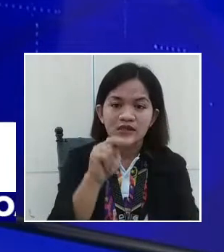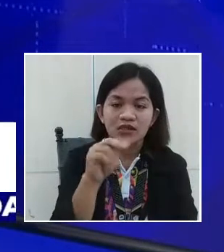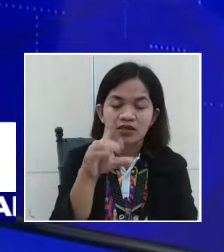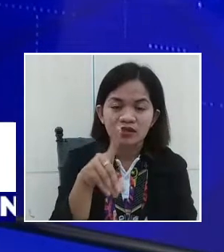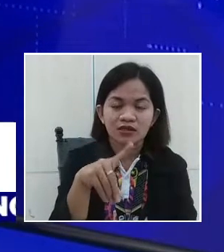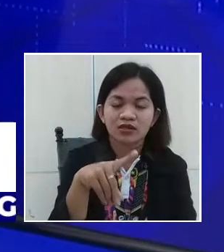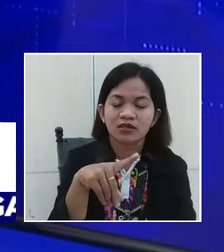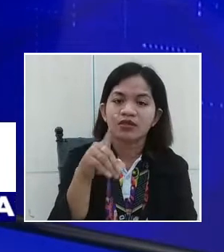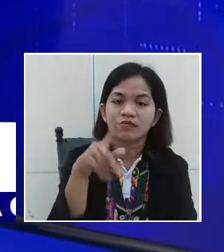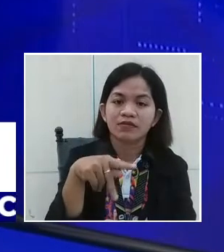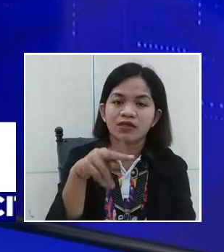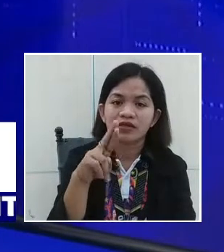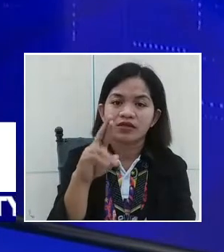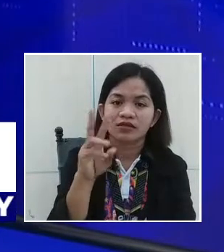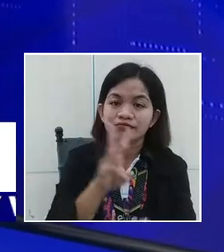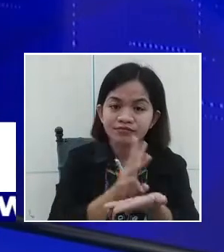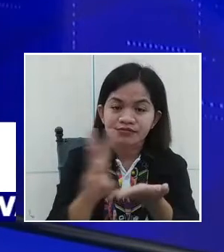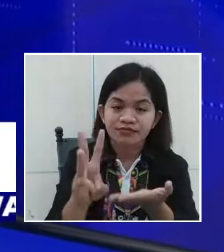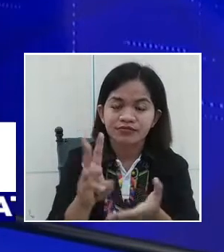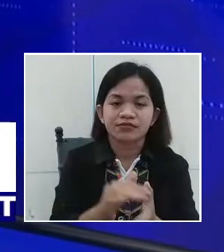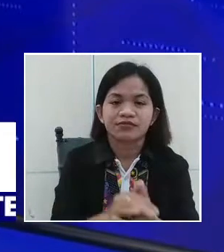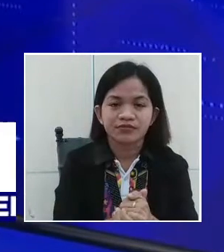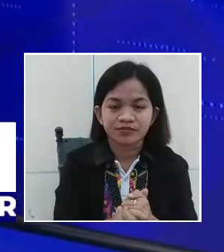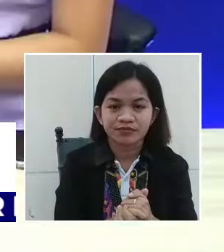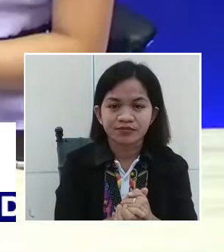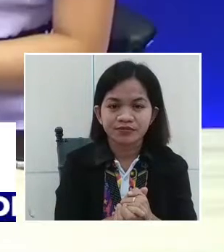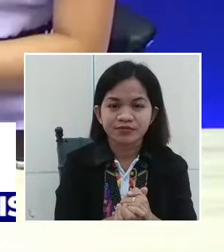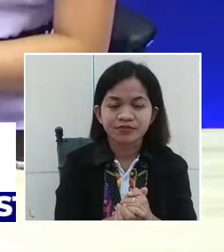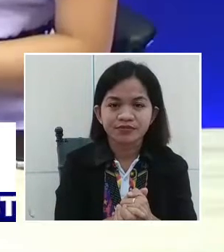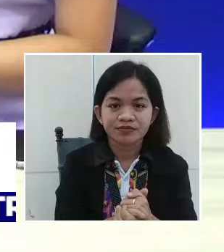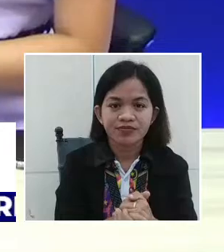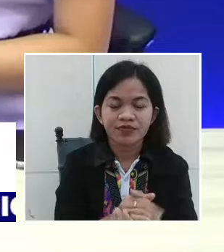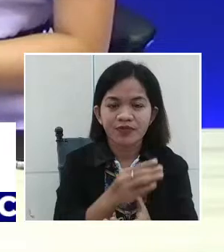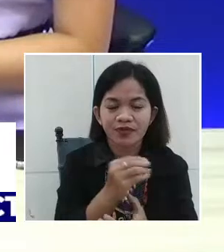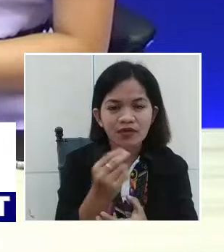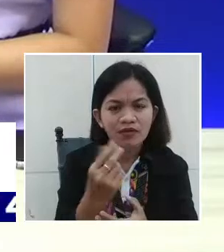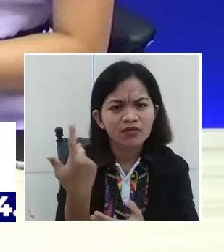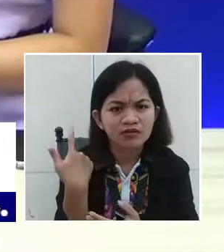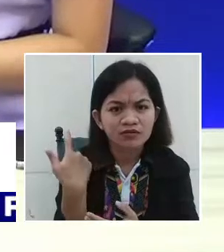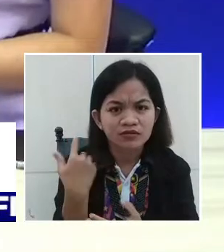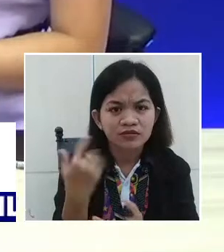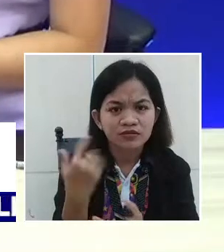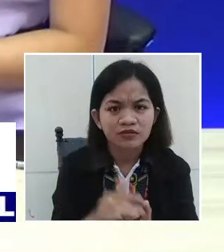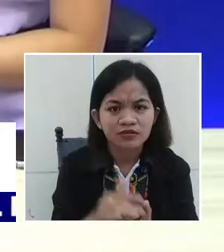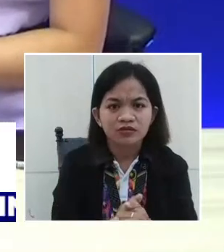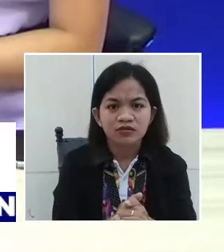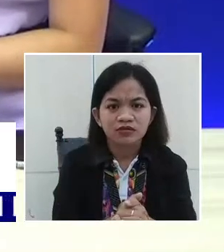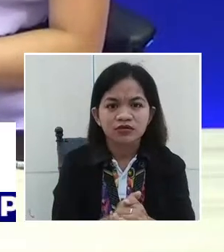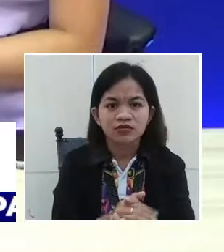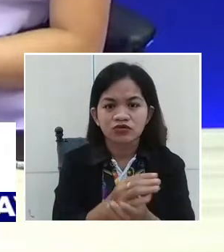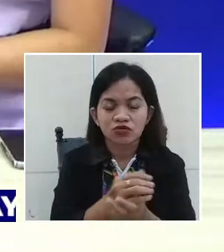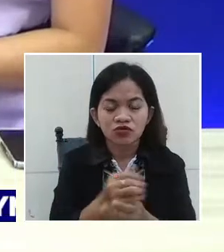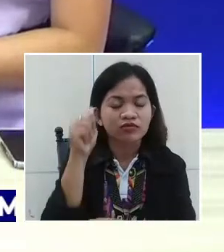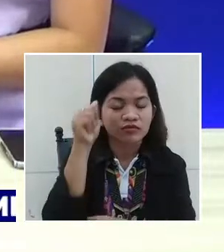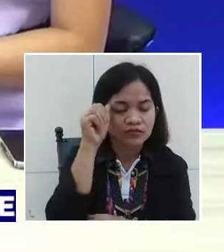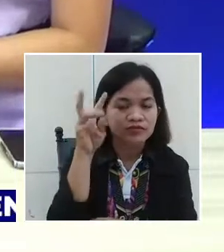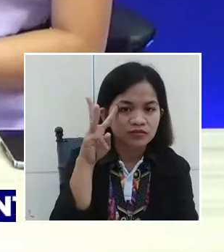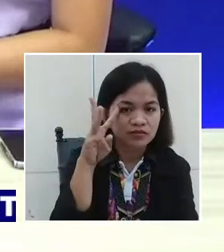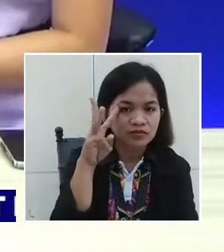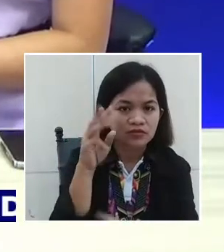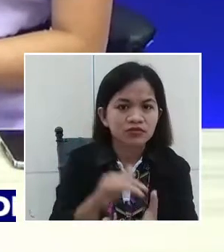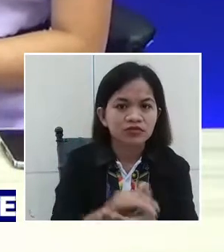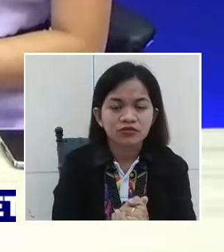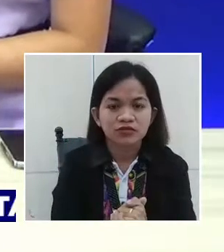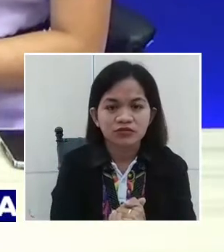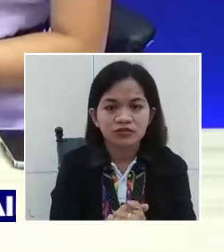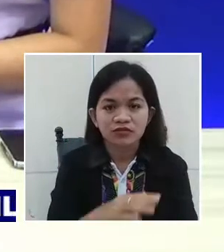itong tawag nila kung minsan, NDPR ho, precisely is to raise awareness of the public on the plight of